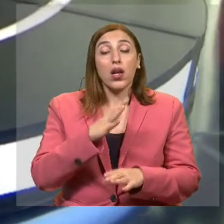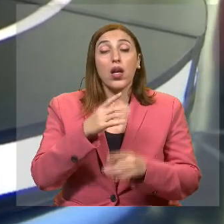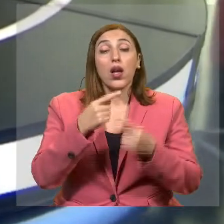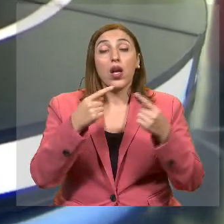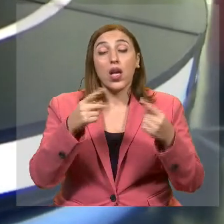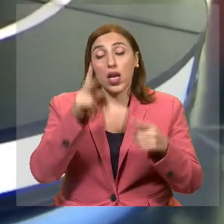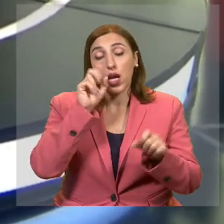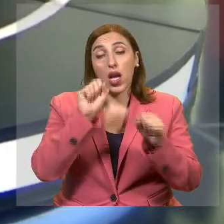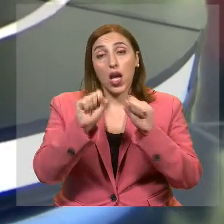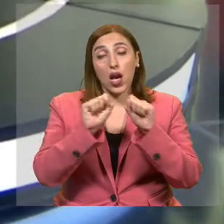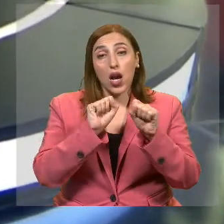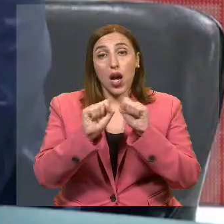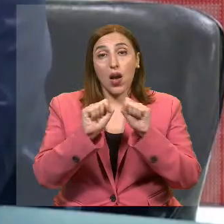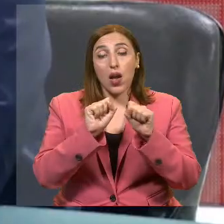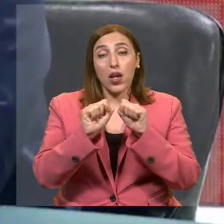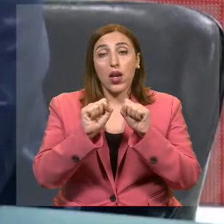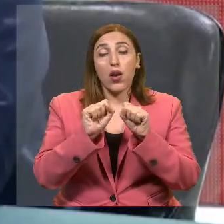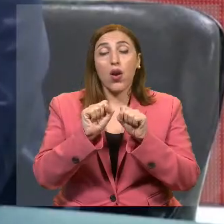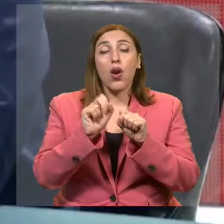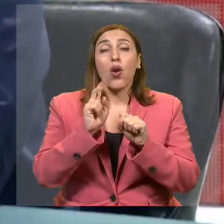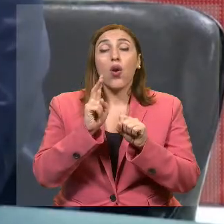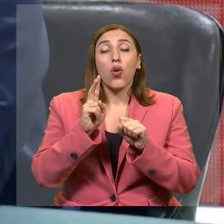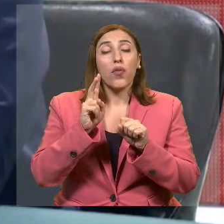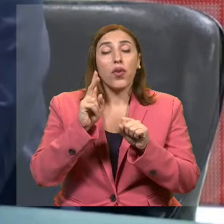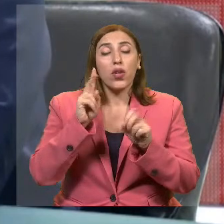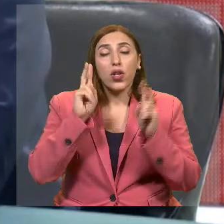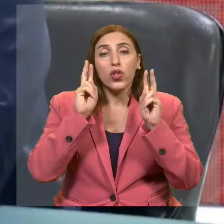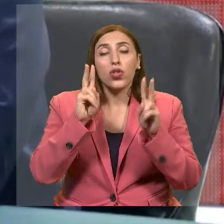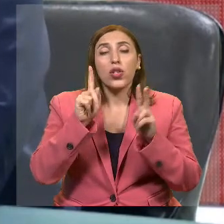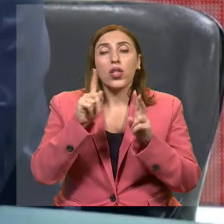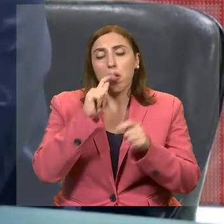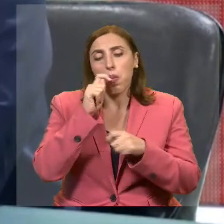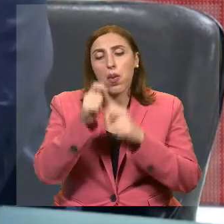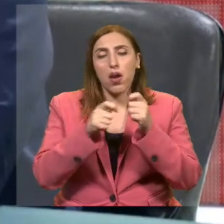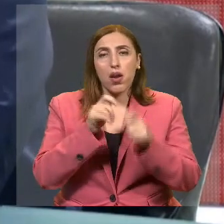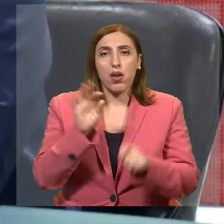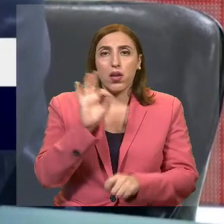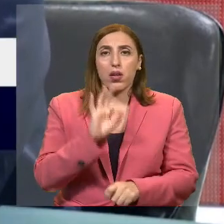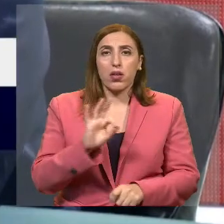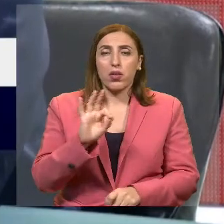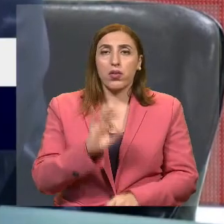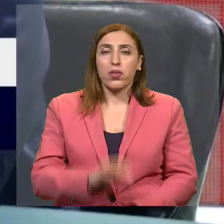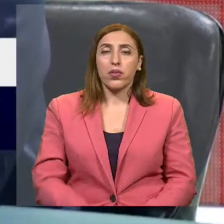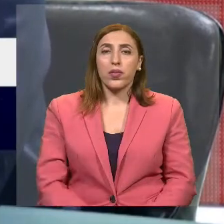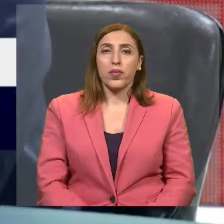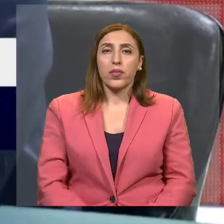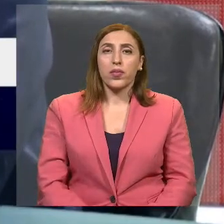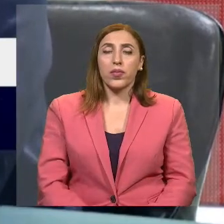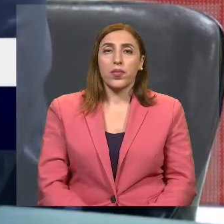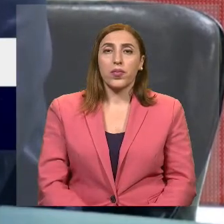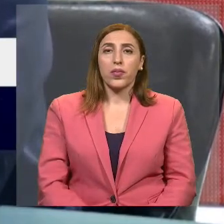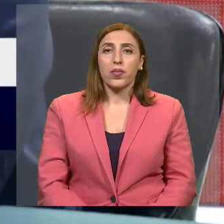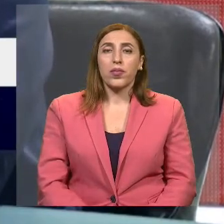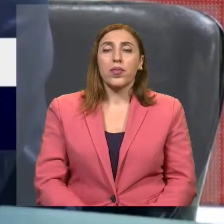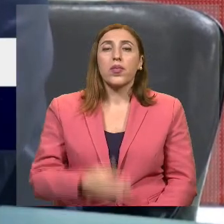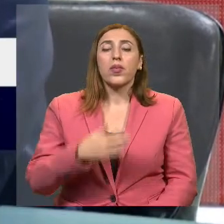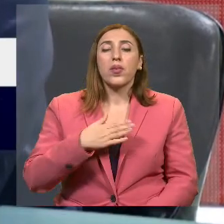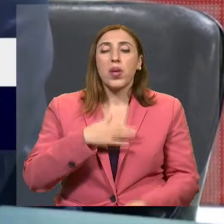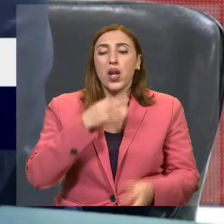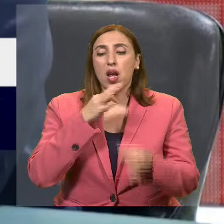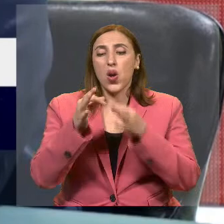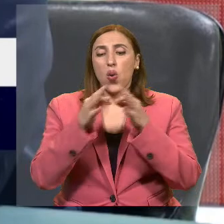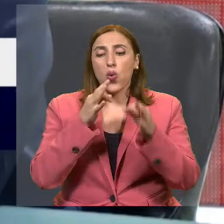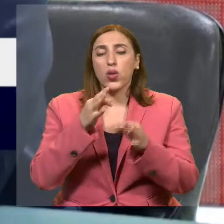երկրների ղեկավարներին, որոնք տեղեկացված չեն որոշ նրբությունների մասին։ Այս առումով ցավոք մեր վերջին խոսակցությունից ի